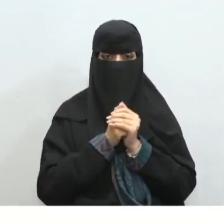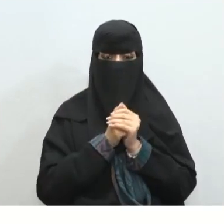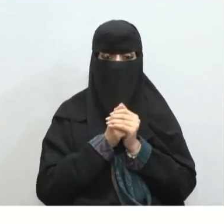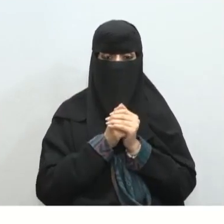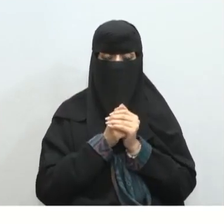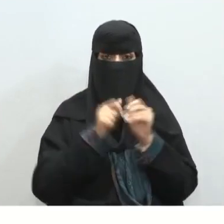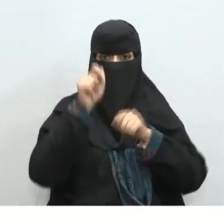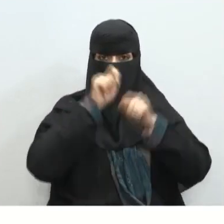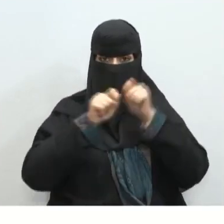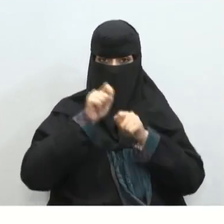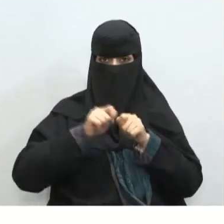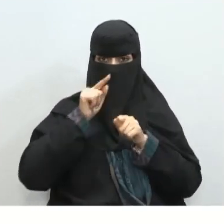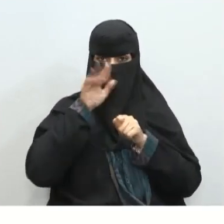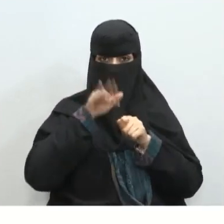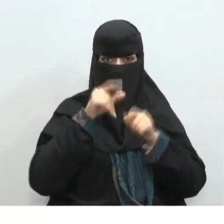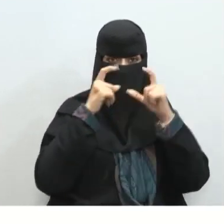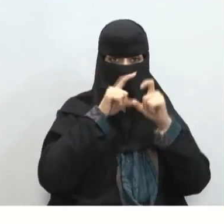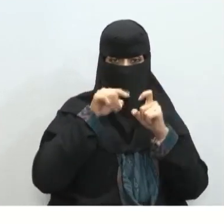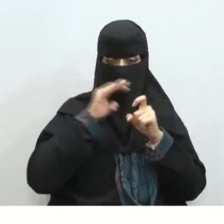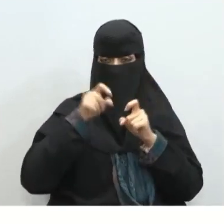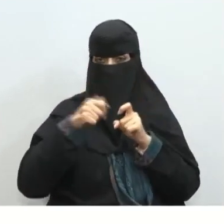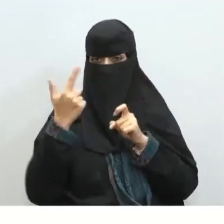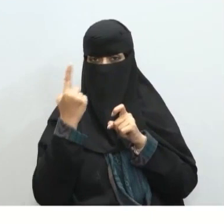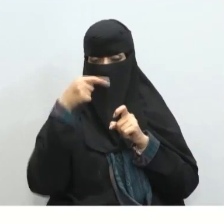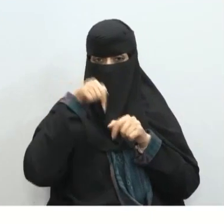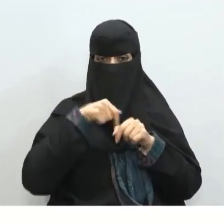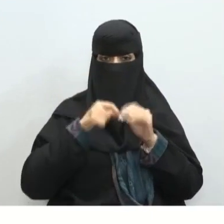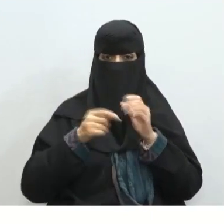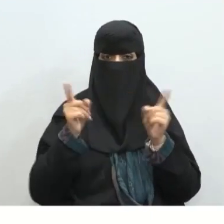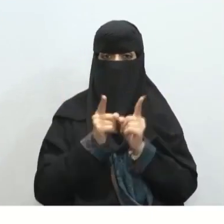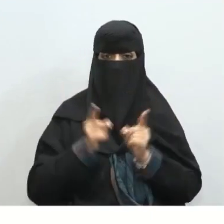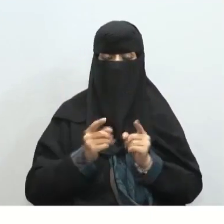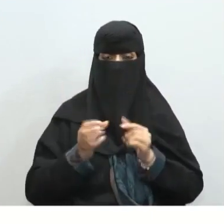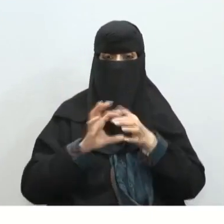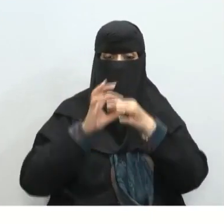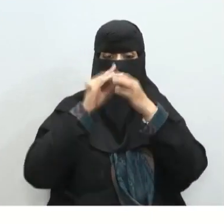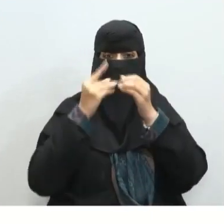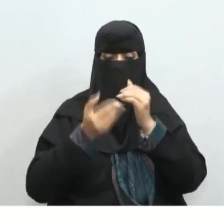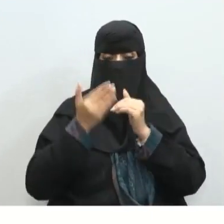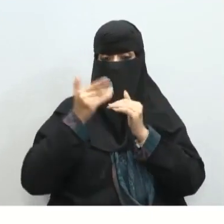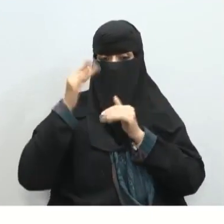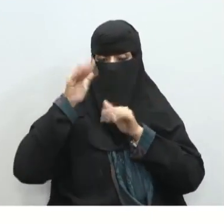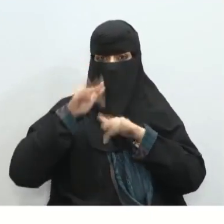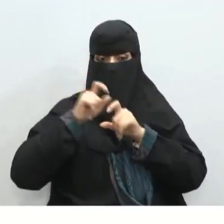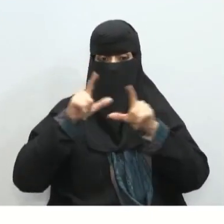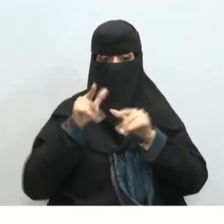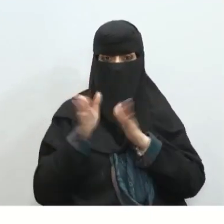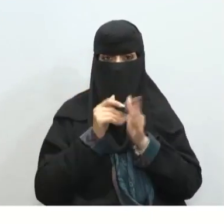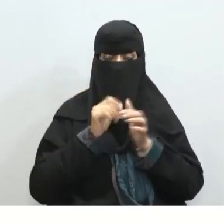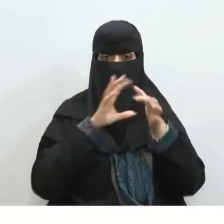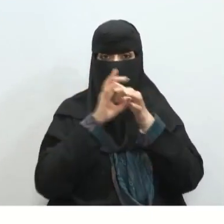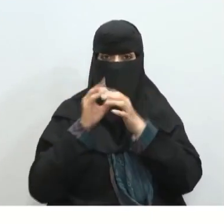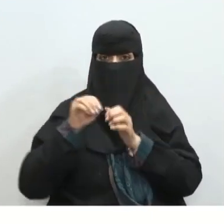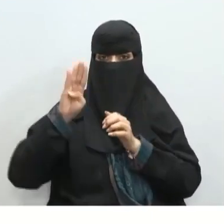استعمل الشكل الاتي للاجابه عن السؤال الس لخص خطوات الحلقه في الشكل السابق هنا تظهر معنا حلقه